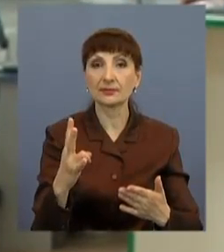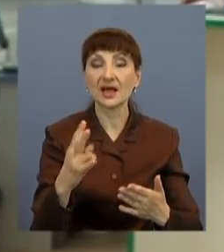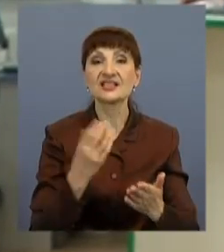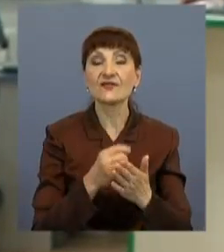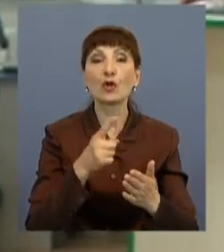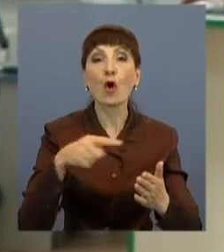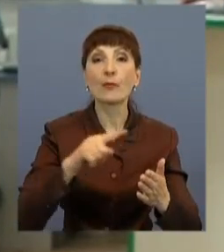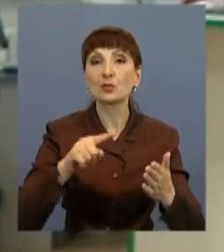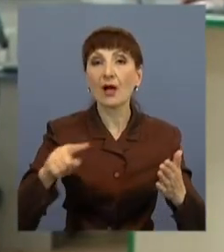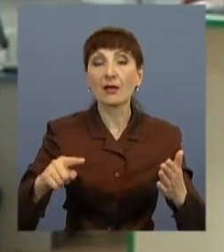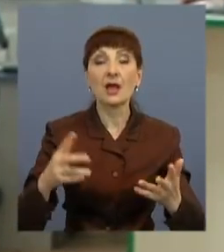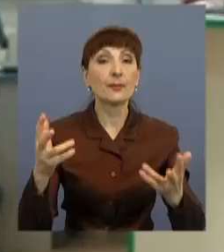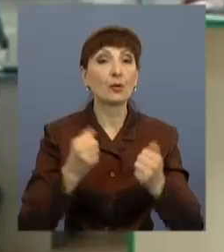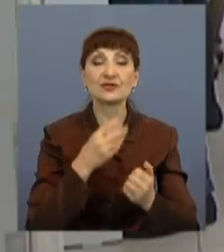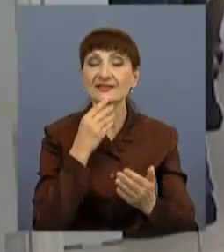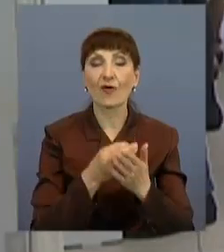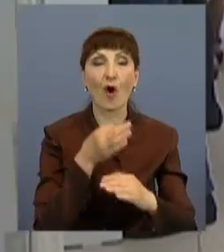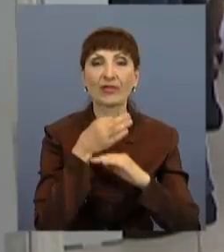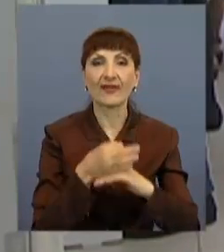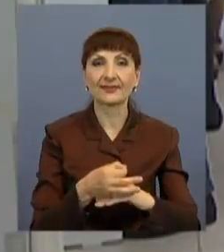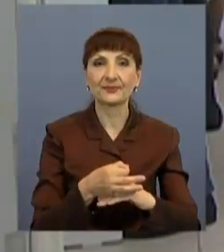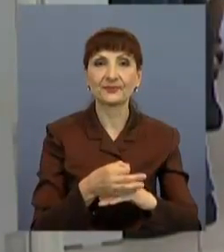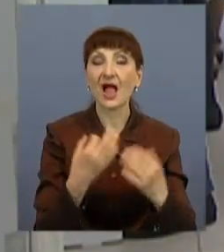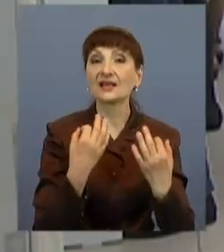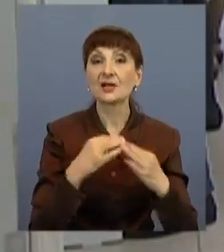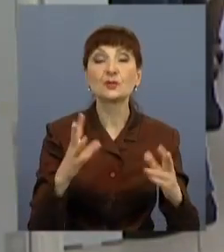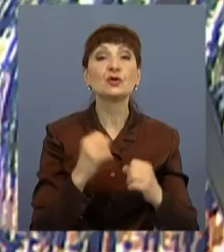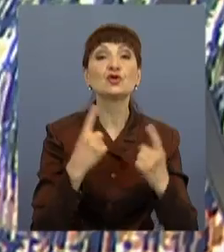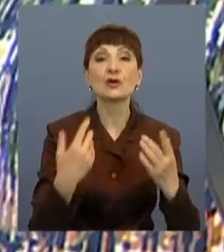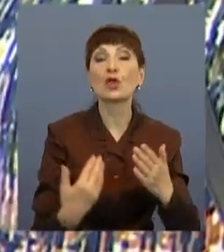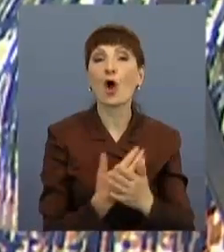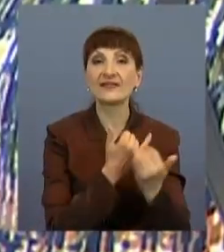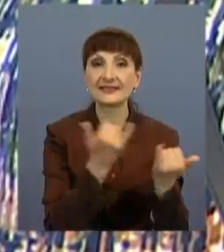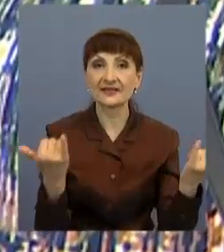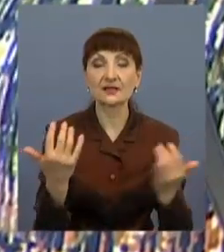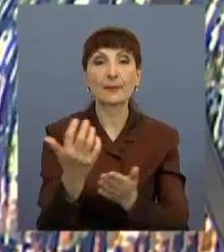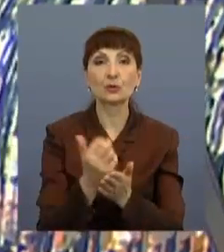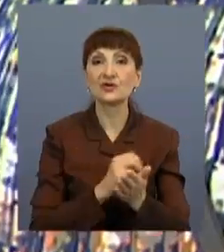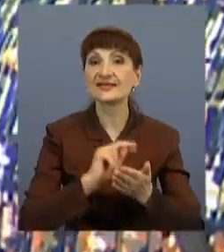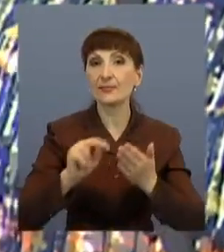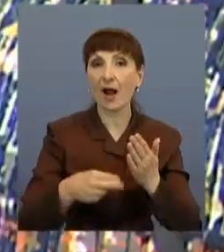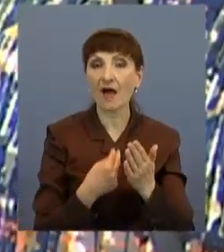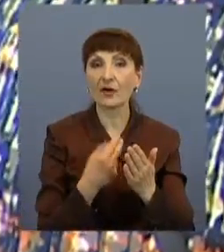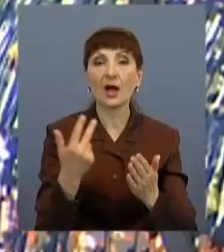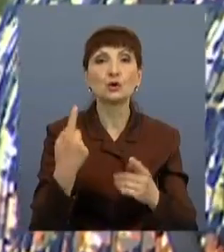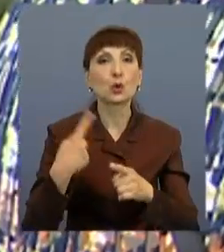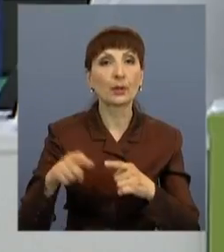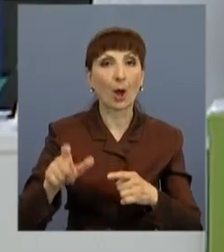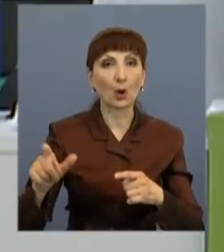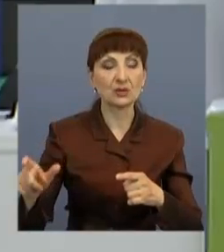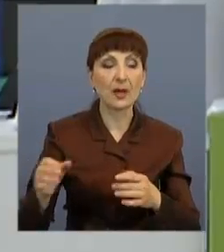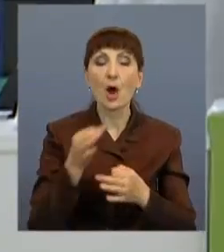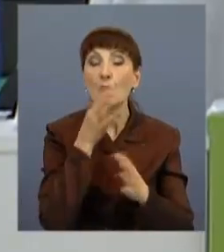номер и получить свой ответ уже. К слову, доступен еще один новый сервис – это получение справок третьими лицами. То есть